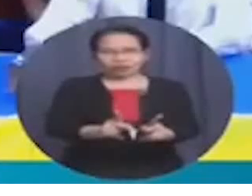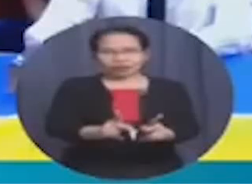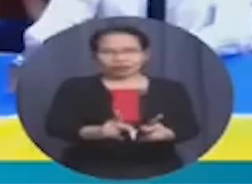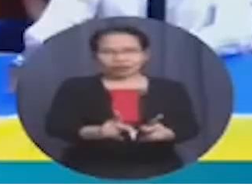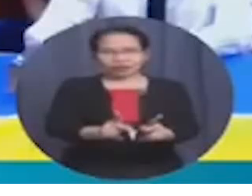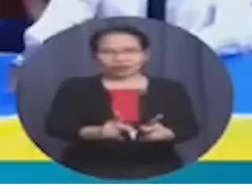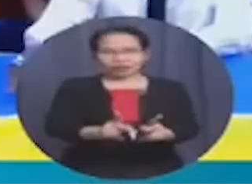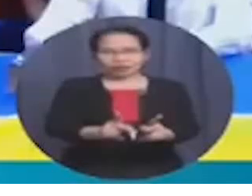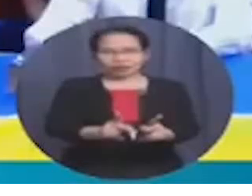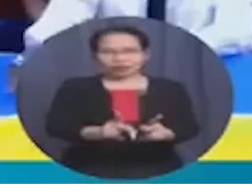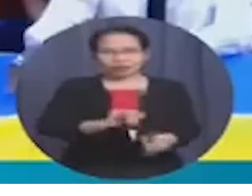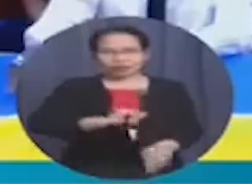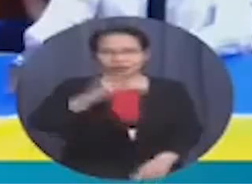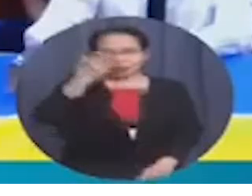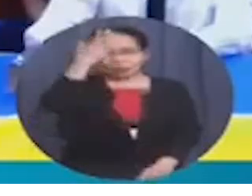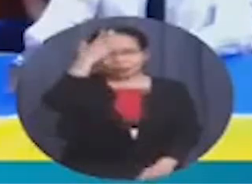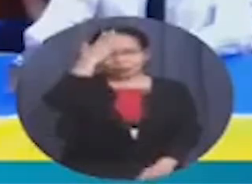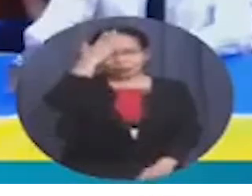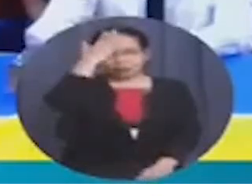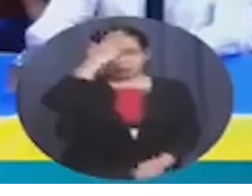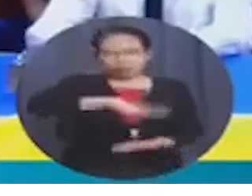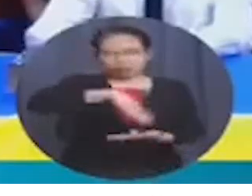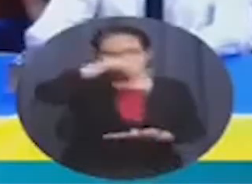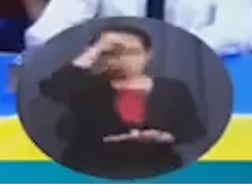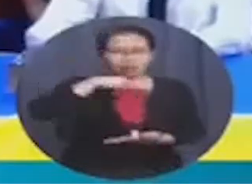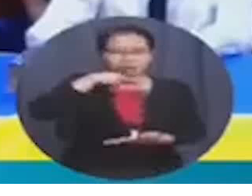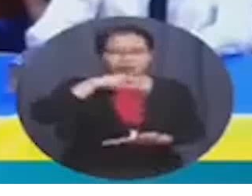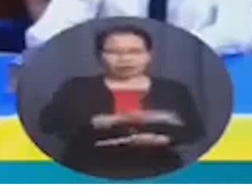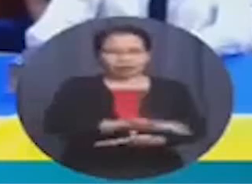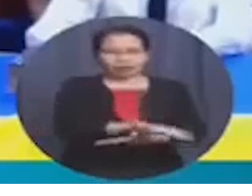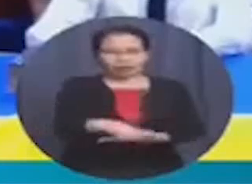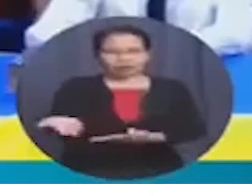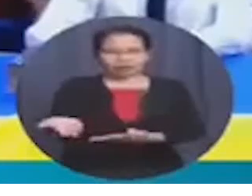ang nalaman din ko rin po na hindi rin po kayo